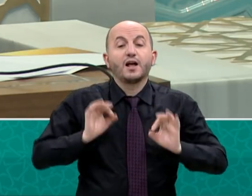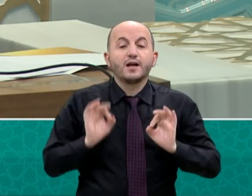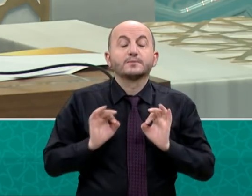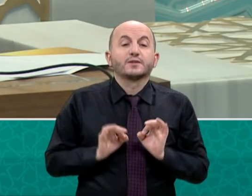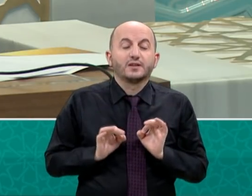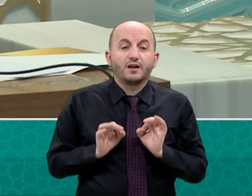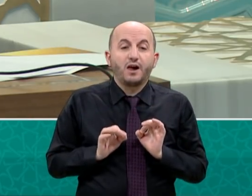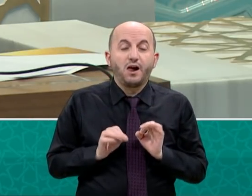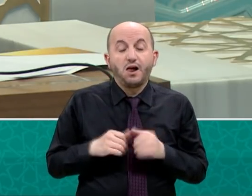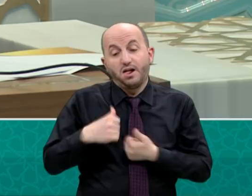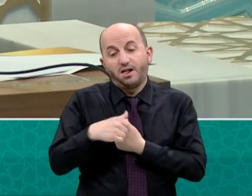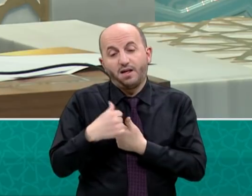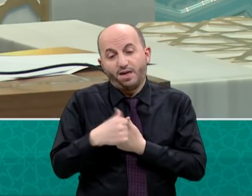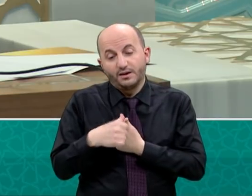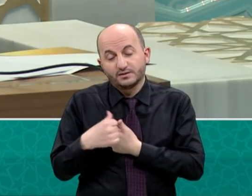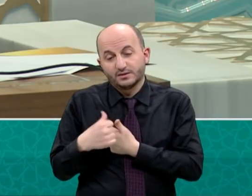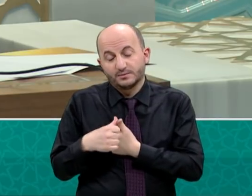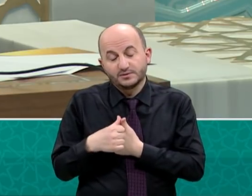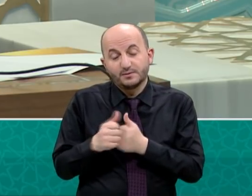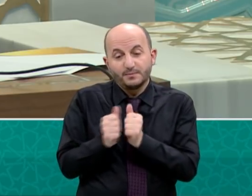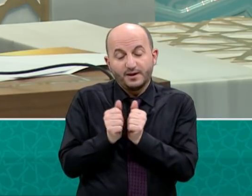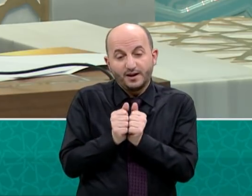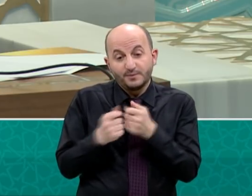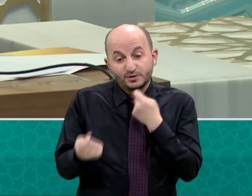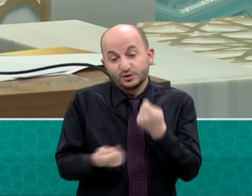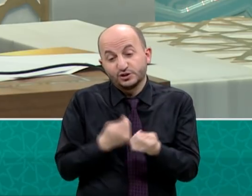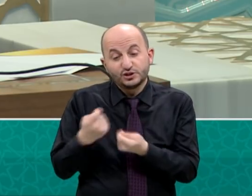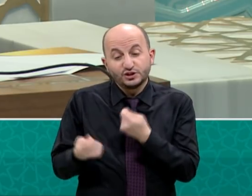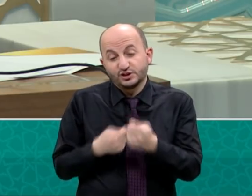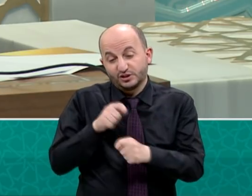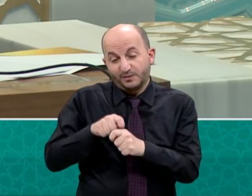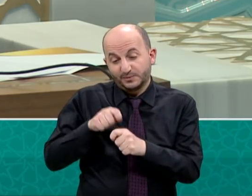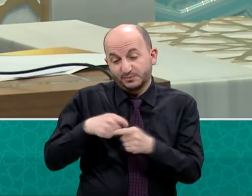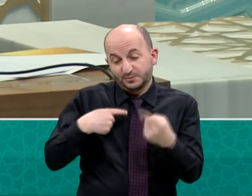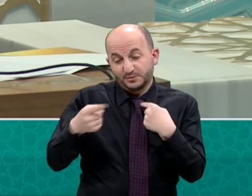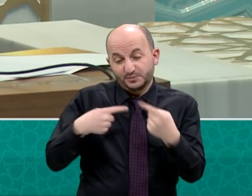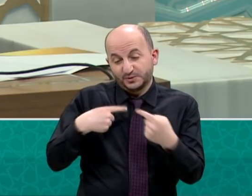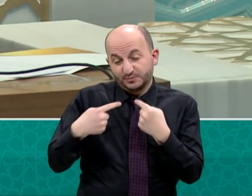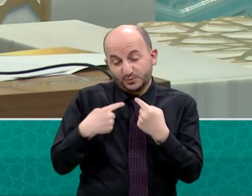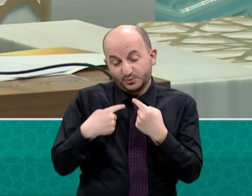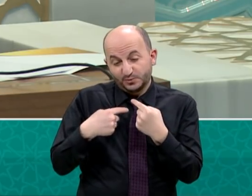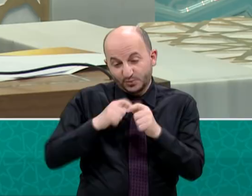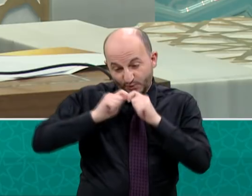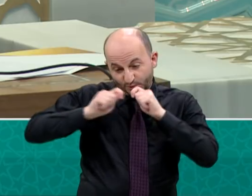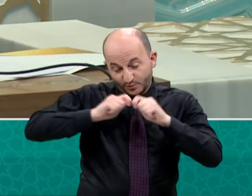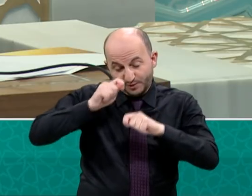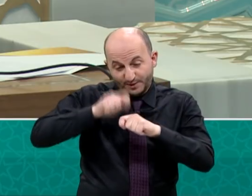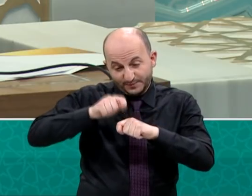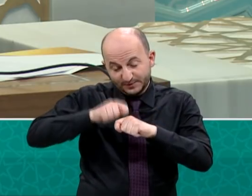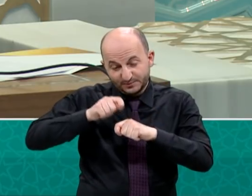de eşlerimize ve beraber iş tuttuğumuz, birbirimizle sözleşme